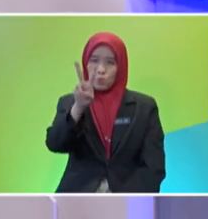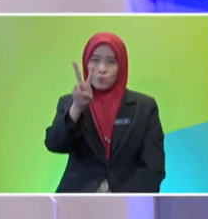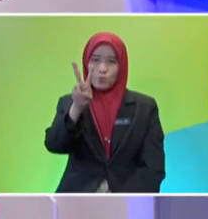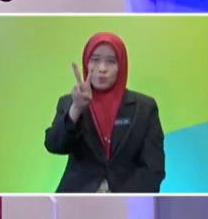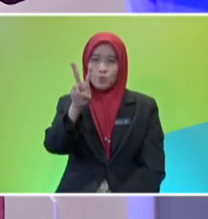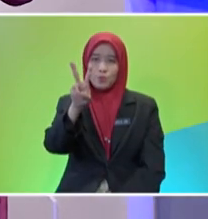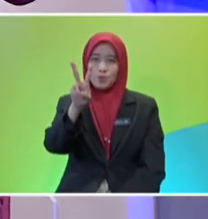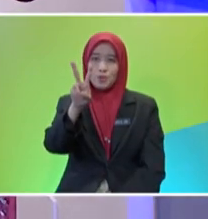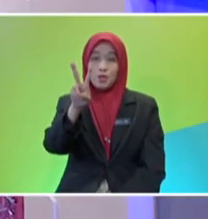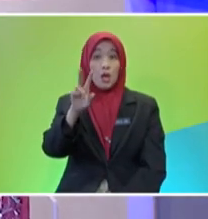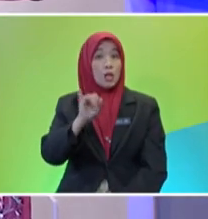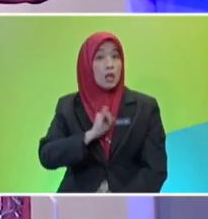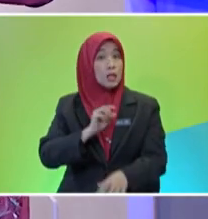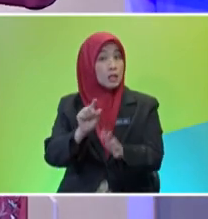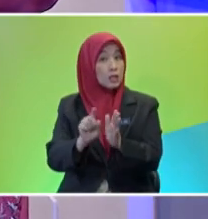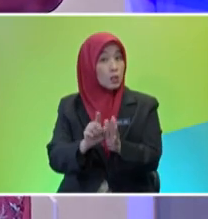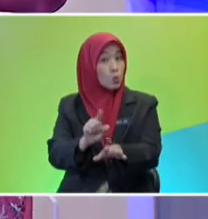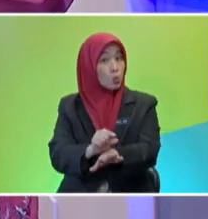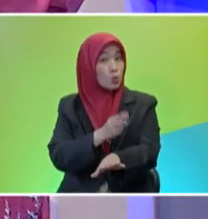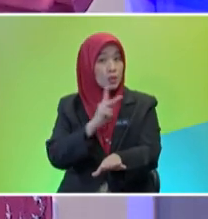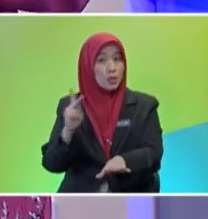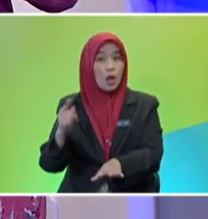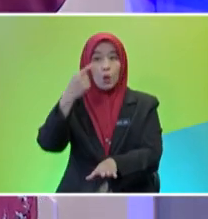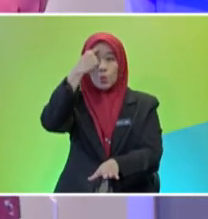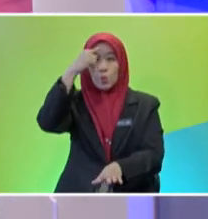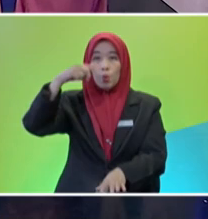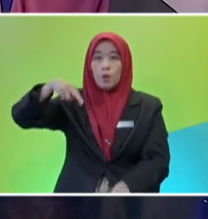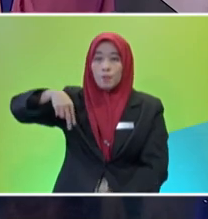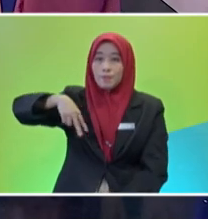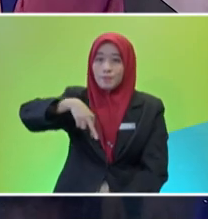dua. Saya digunakan untuk berjalan,